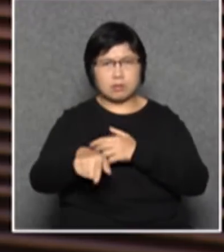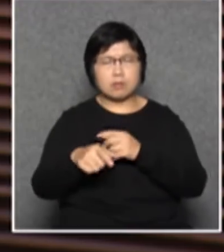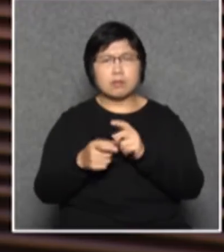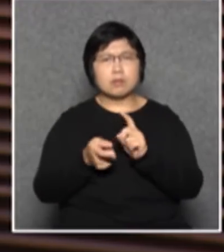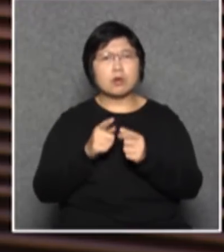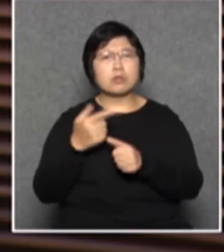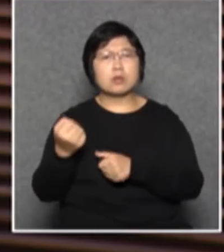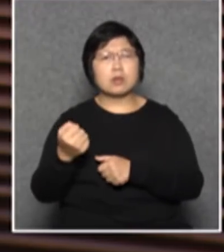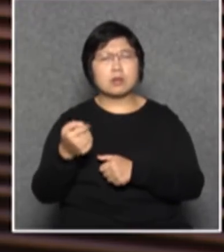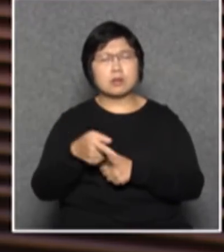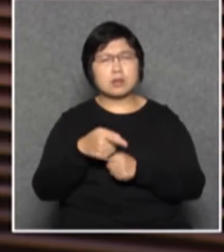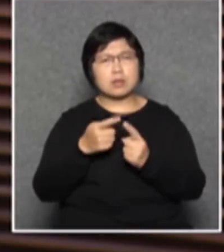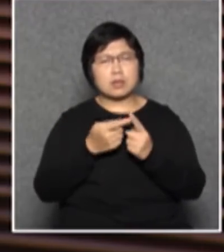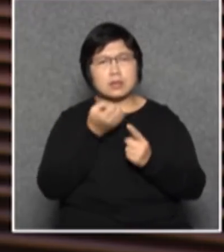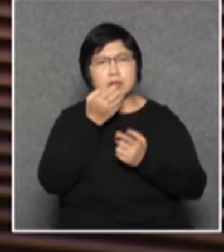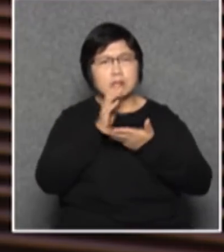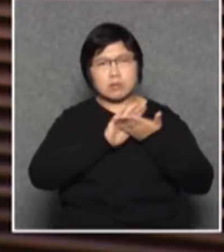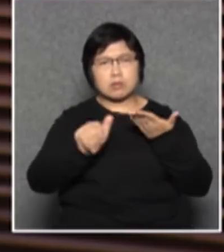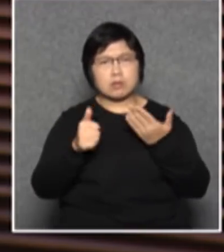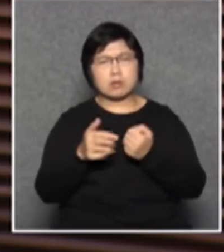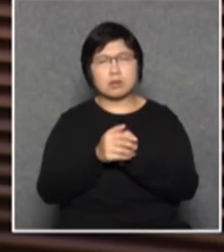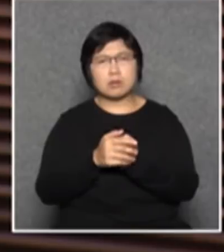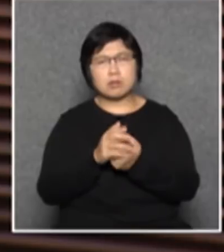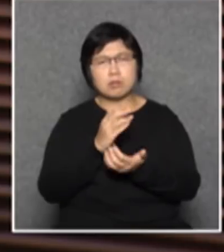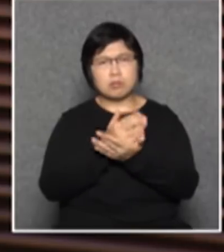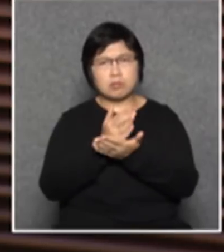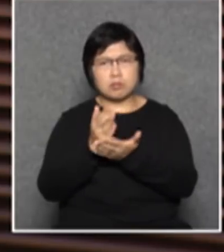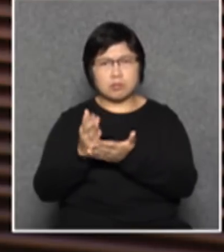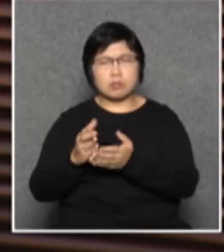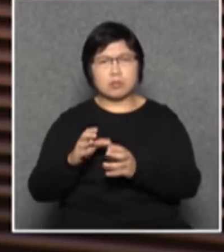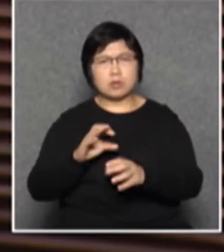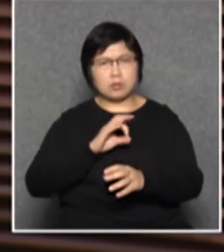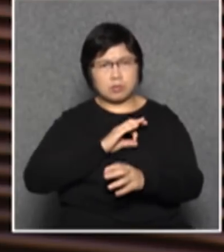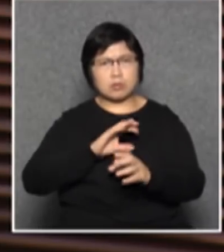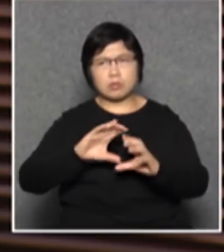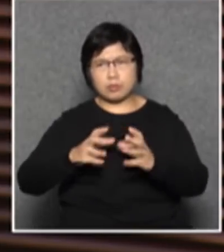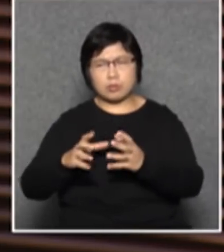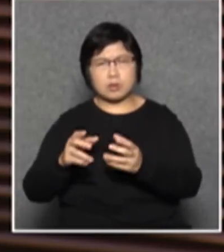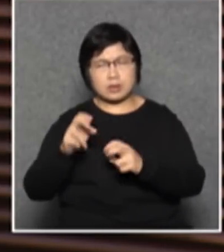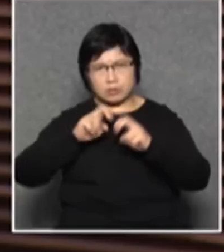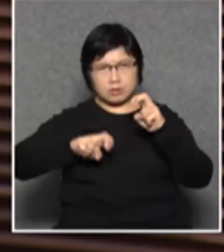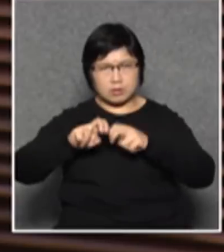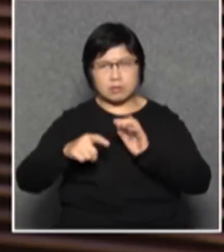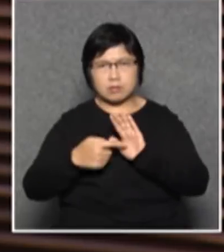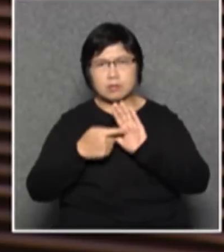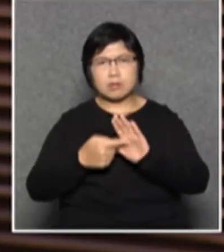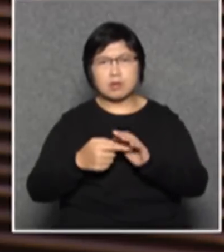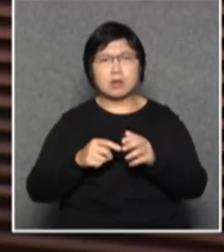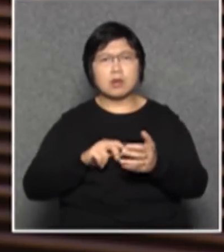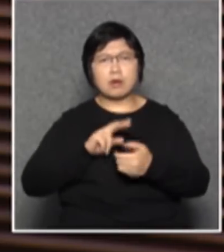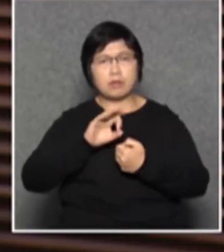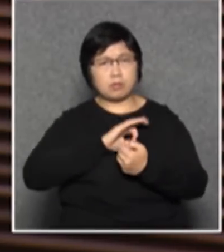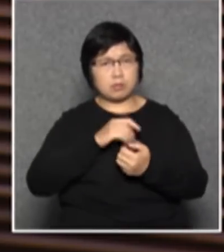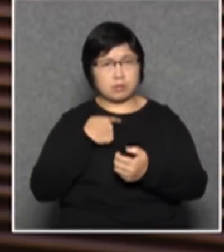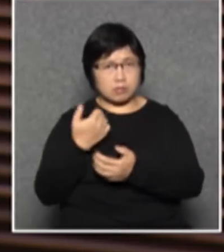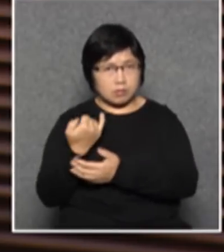面，民意十分清晰，不同機構進行的民調都反映，對於立法會是否應